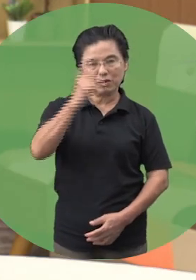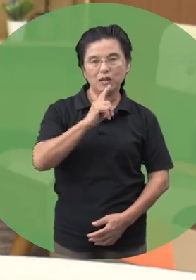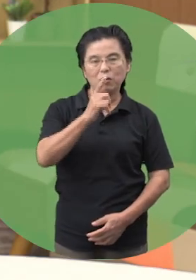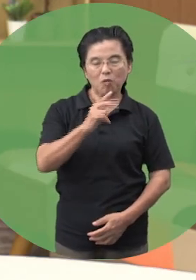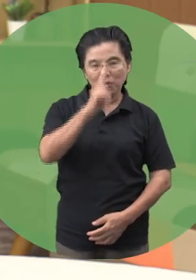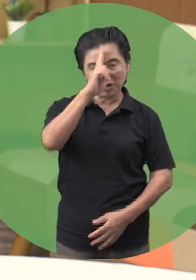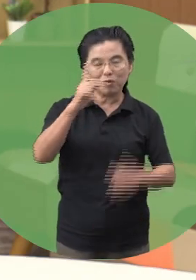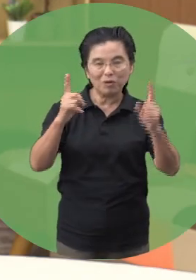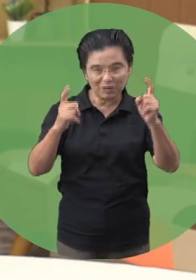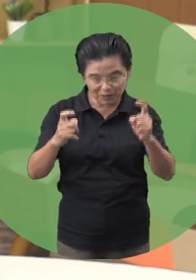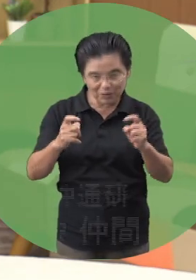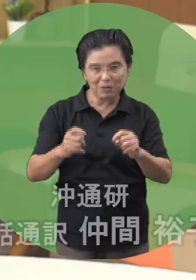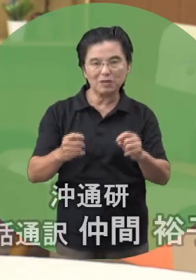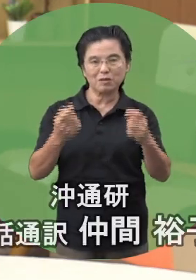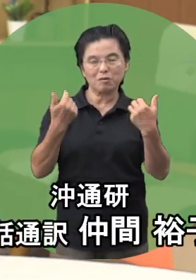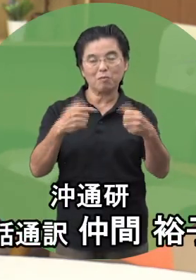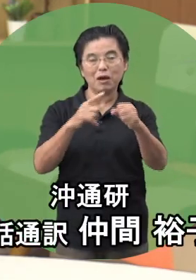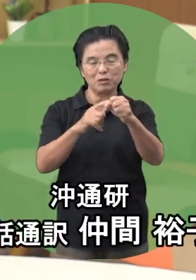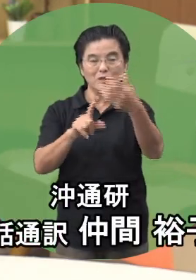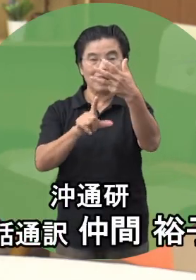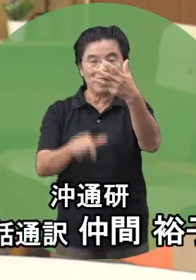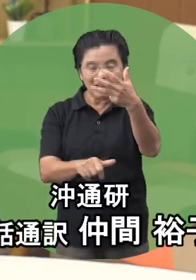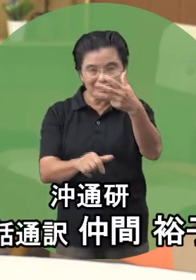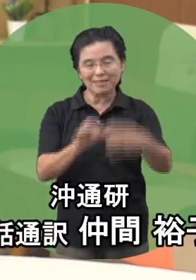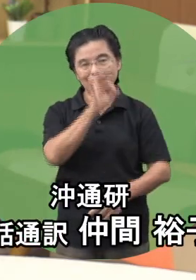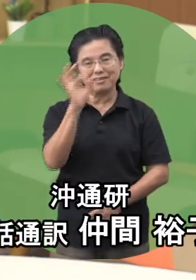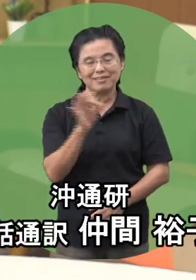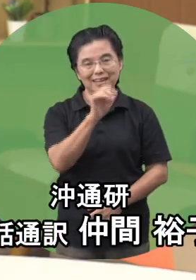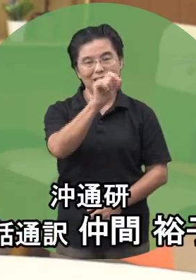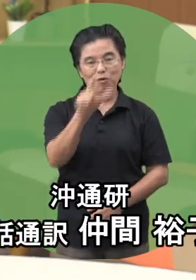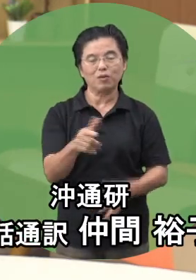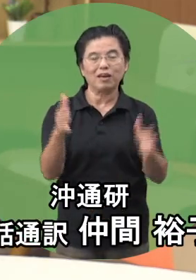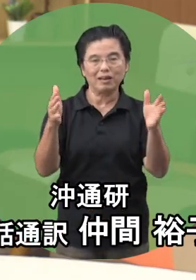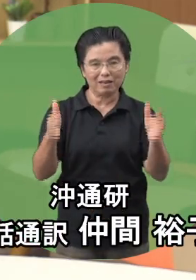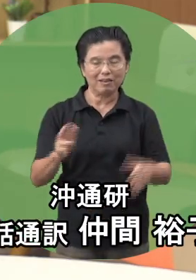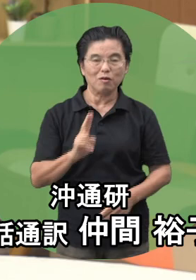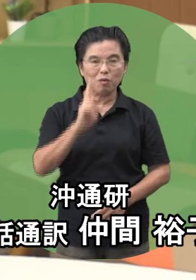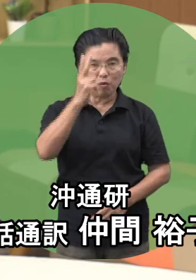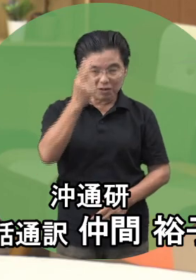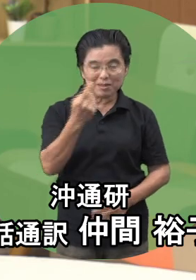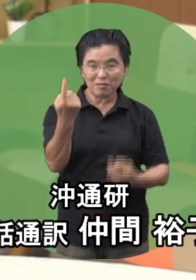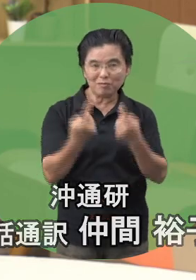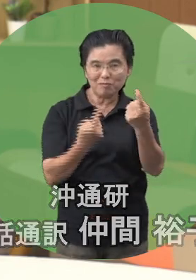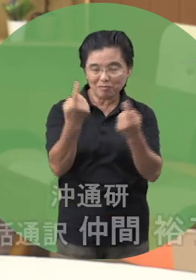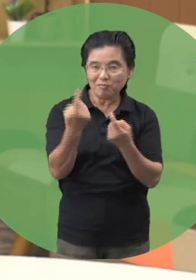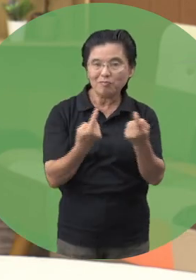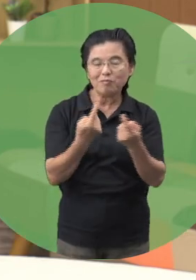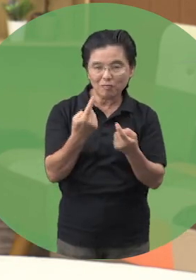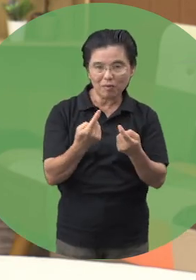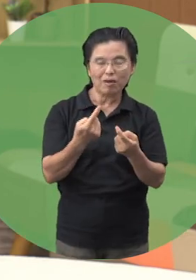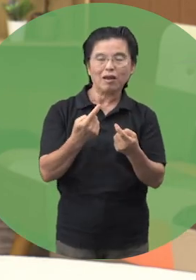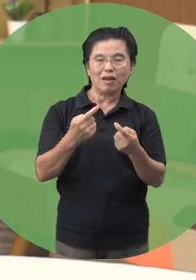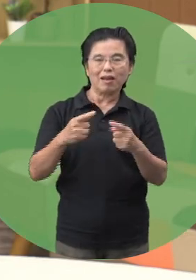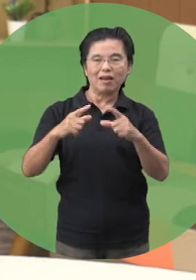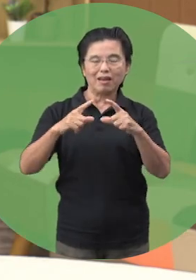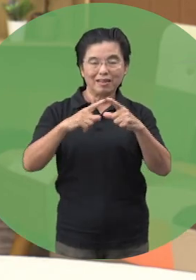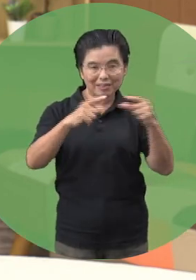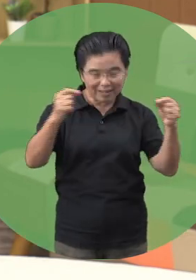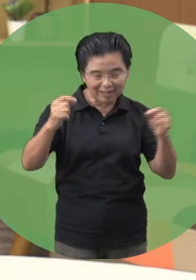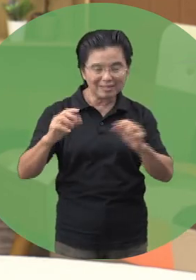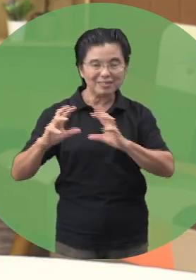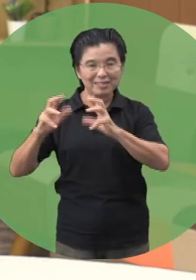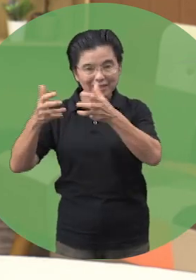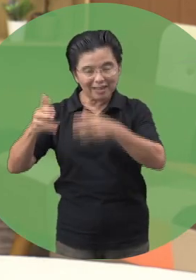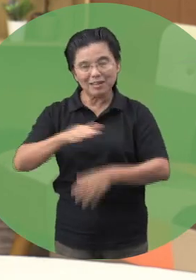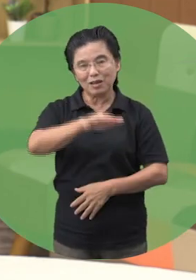イ。さあ、毎年8月は観光月間です。沖縄を訪れる観光客は国内客、海外客とも